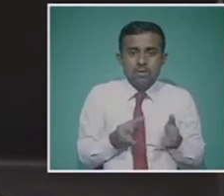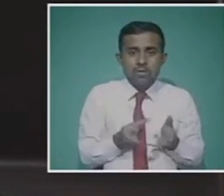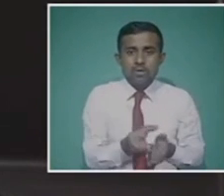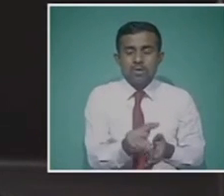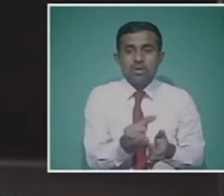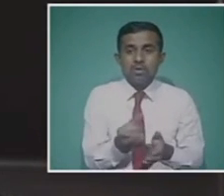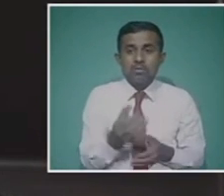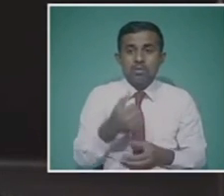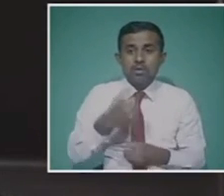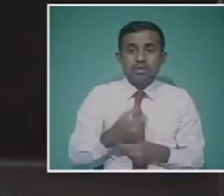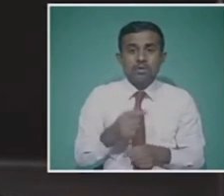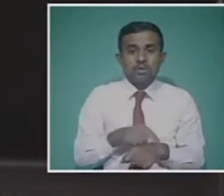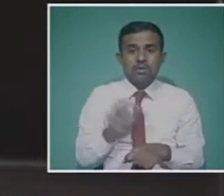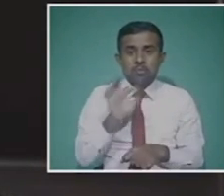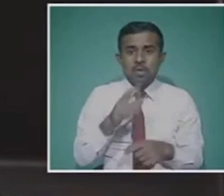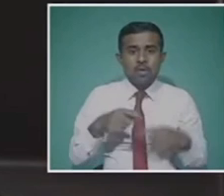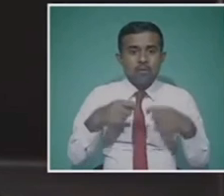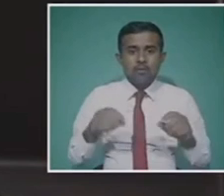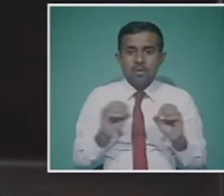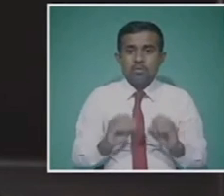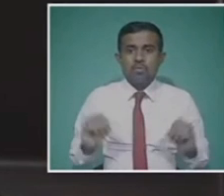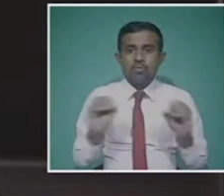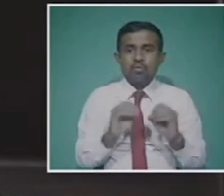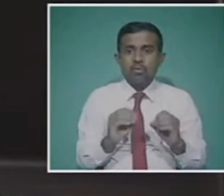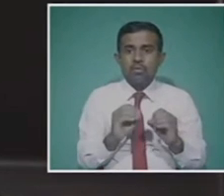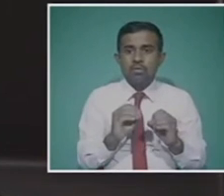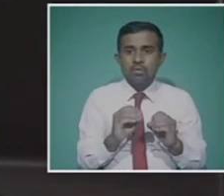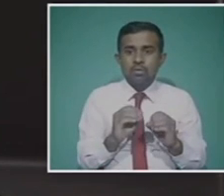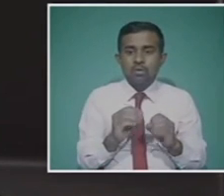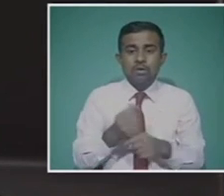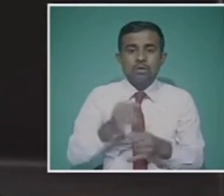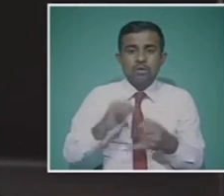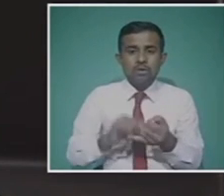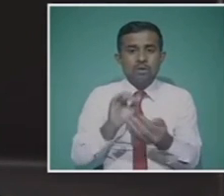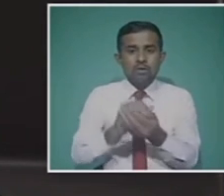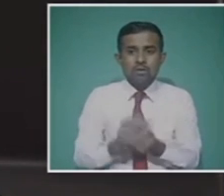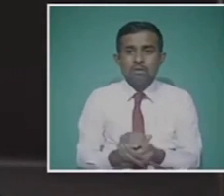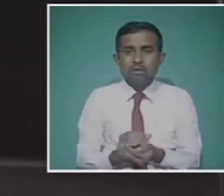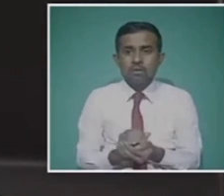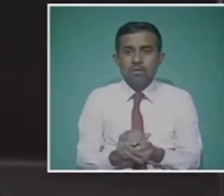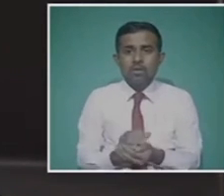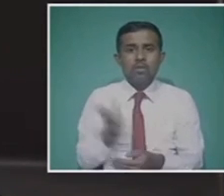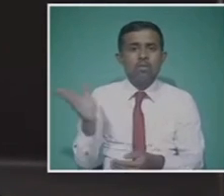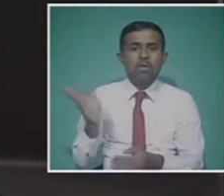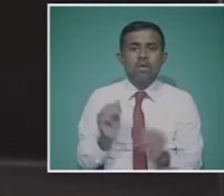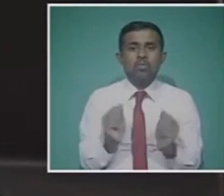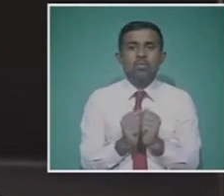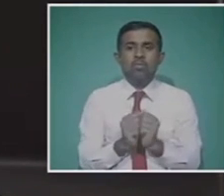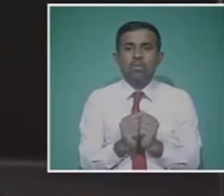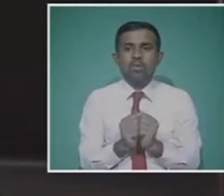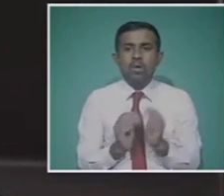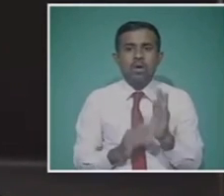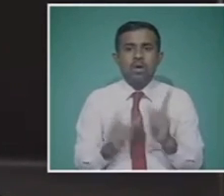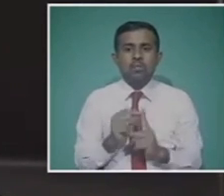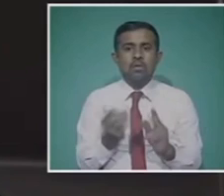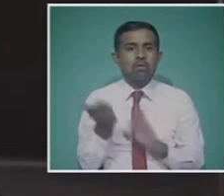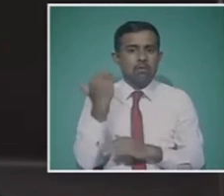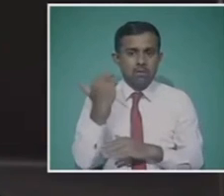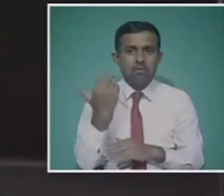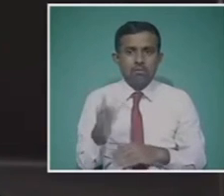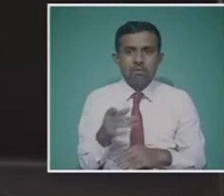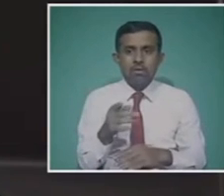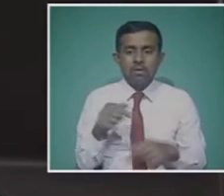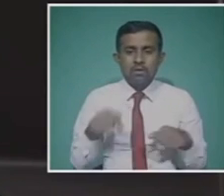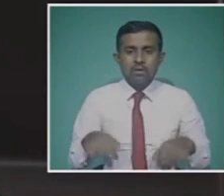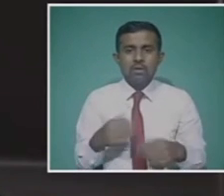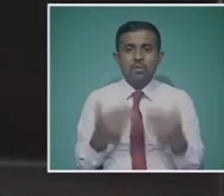ආණ්ඩුවේ සභාවකට විරං කරන්නට මං ඒ අලියගල් කැපුවේ ඒකෙන් අපේ ගම්ටික ආරක්ෂා වෙනවා මෙයා මොනවද කරලා තියෙන්නේ ඇමරිකාවේ ඉඳලා